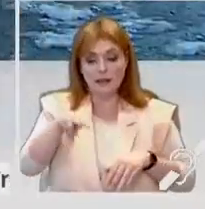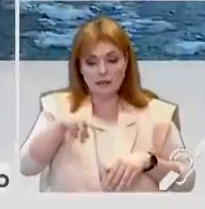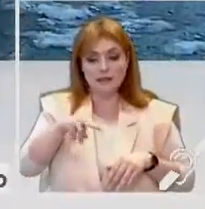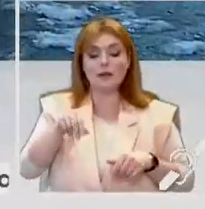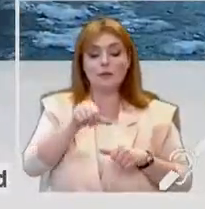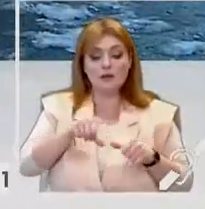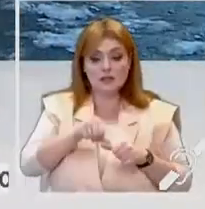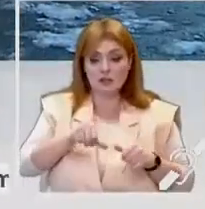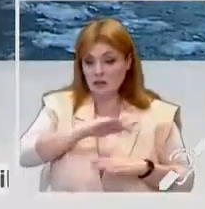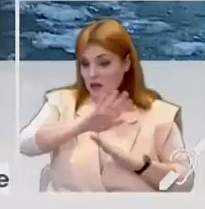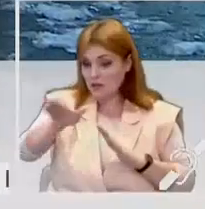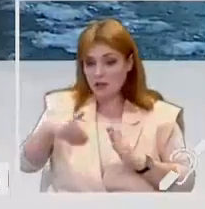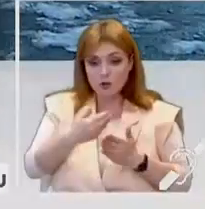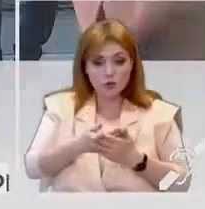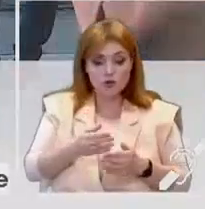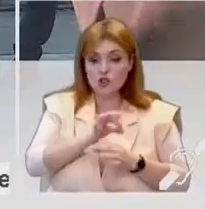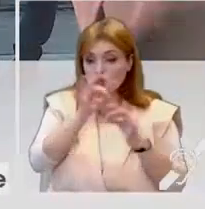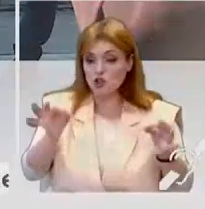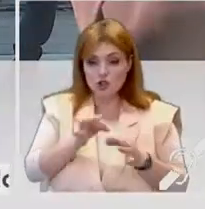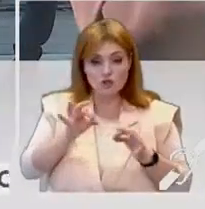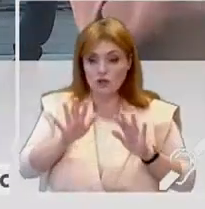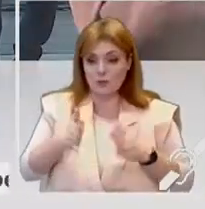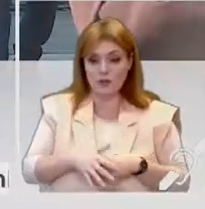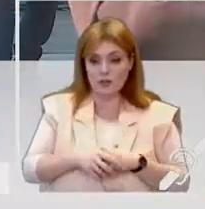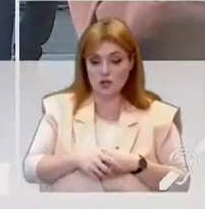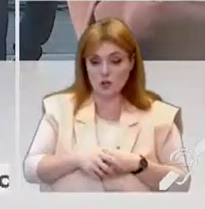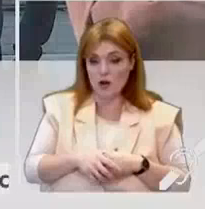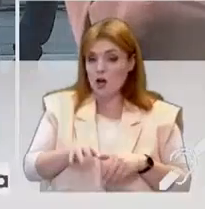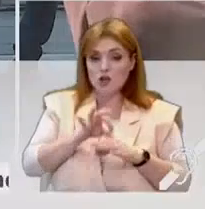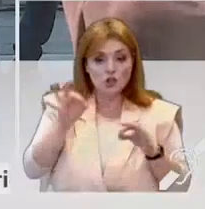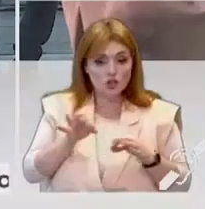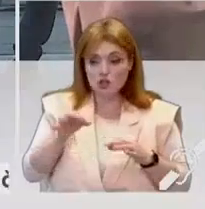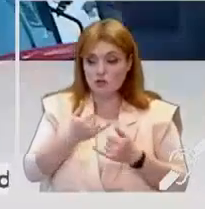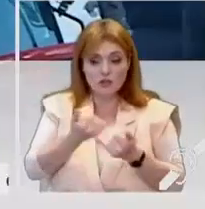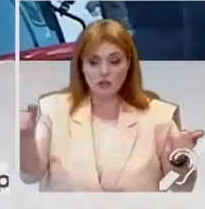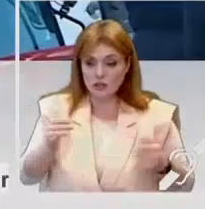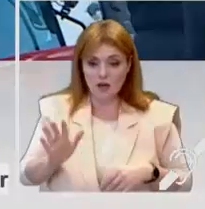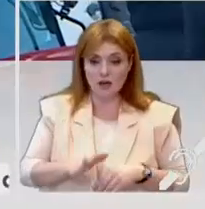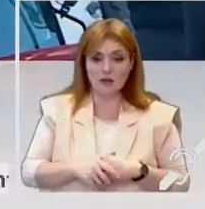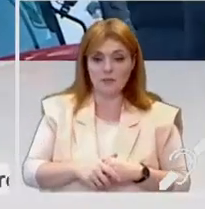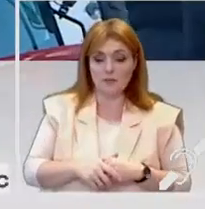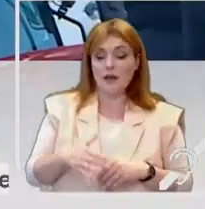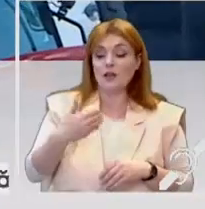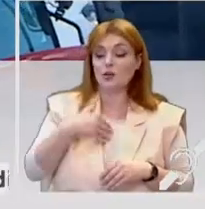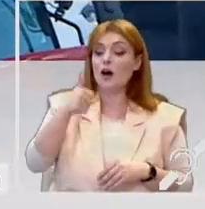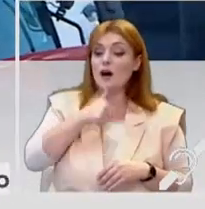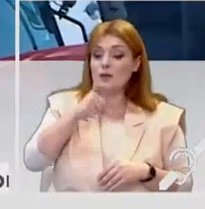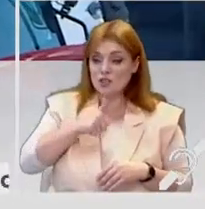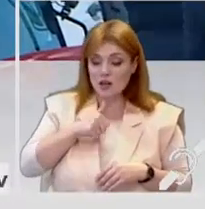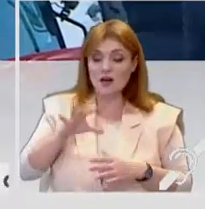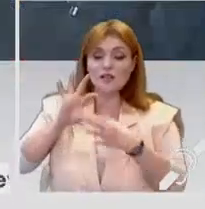finalizată. De atunci nu s-a mai întâmplat nimic. Solicitat de TVR Moldova, purtătorul de cuvânt al guvernului a declarat că va